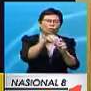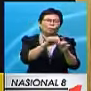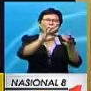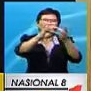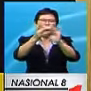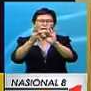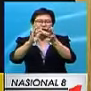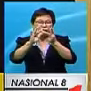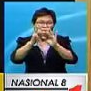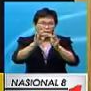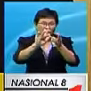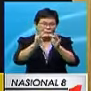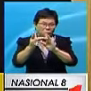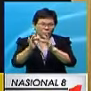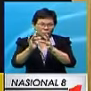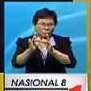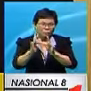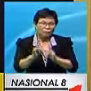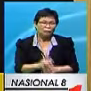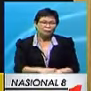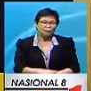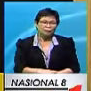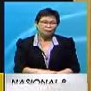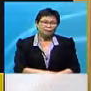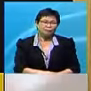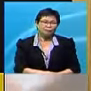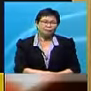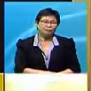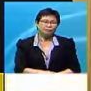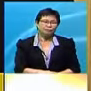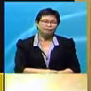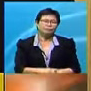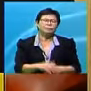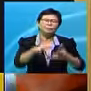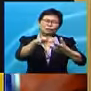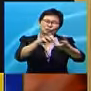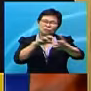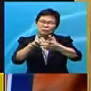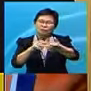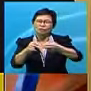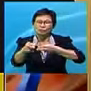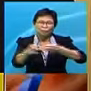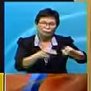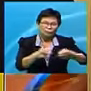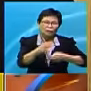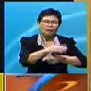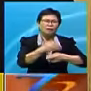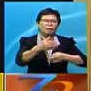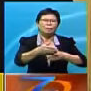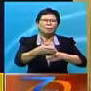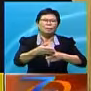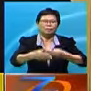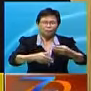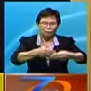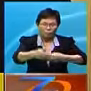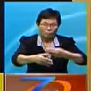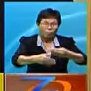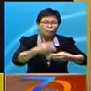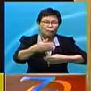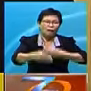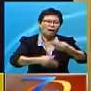among effort to disaster management, enhance ASEAN's coordination